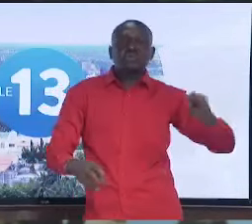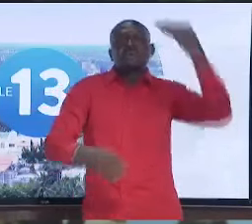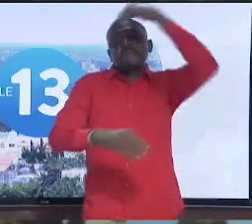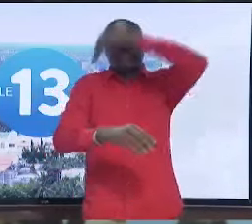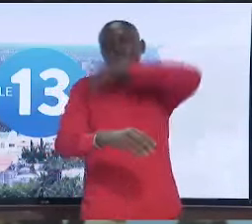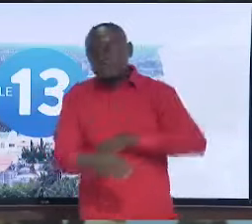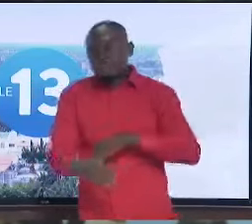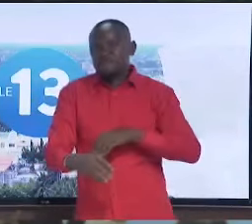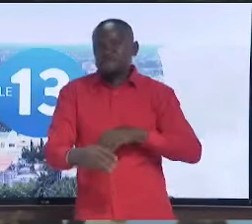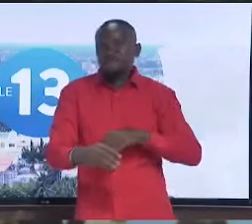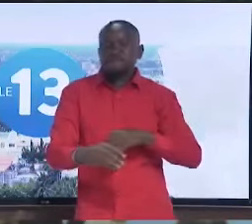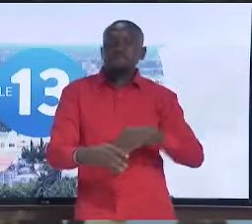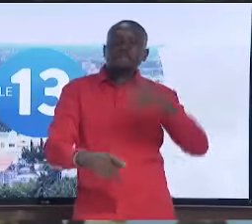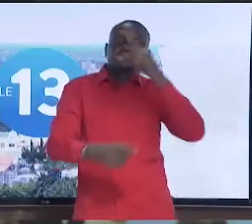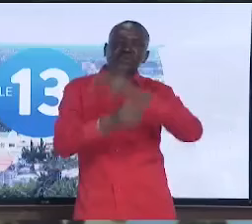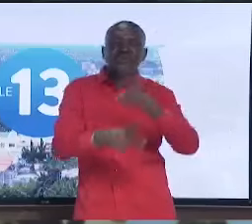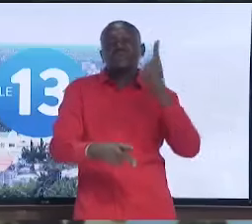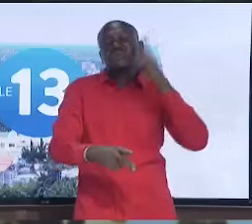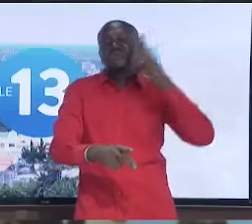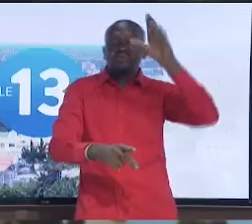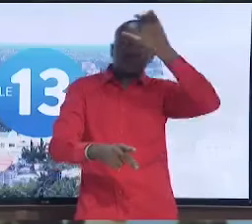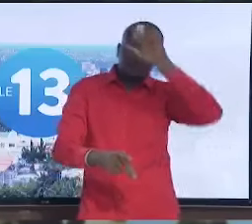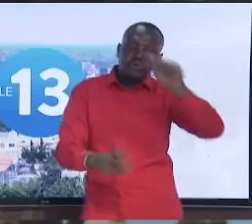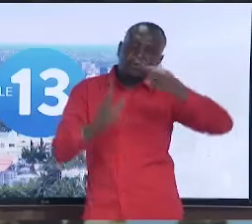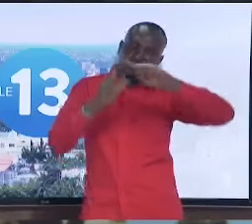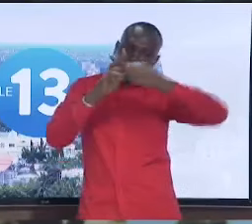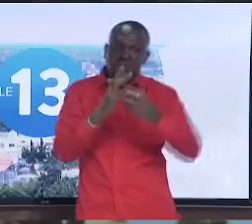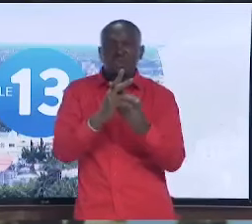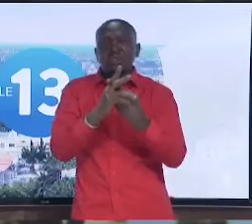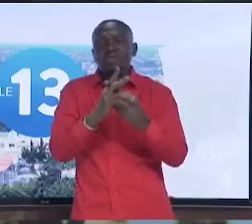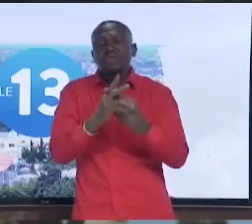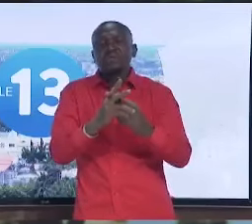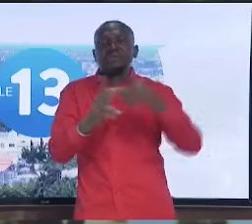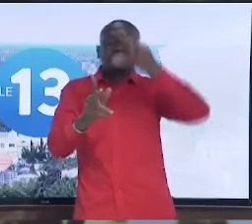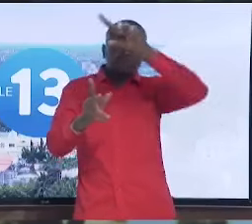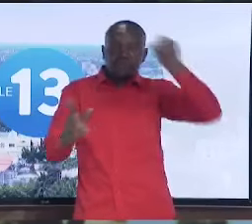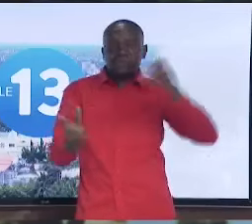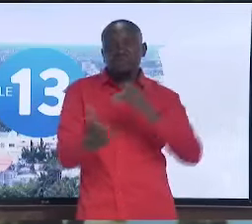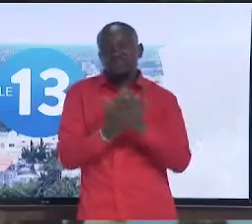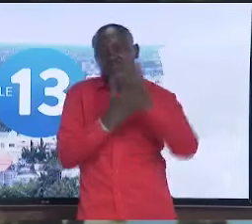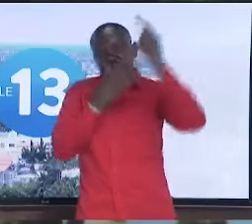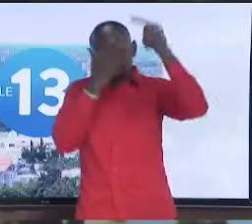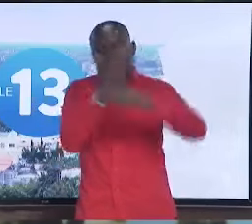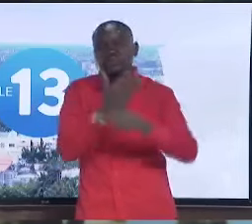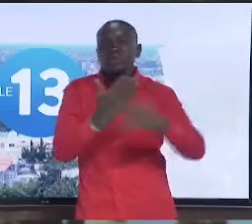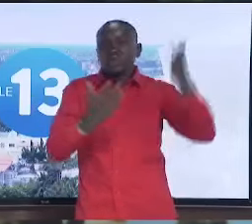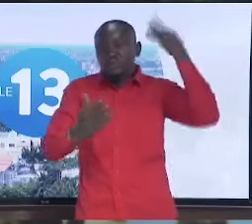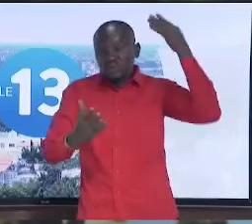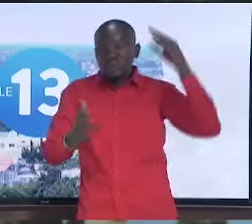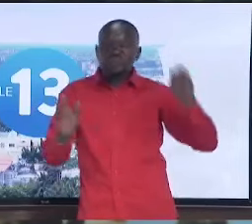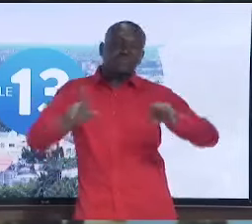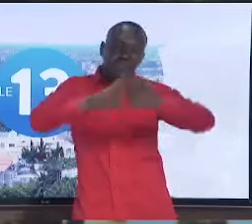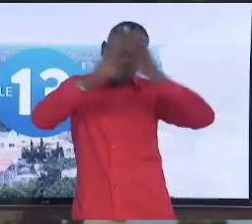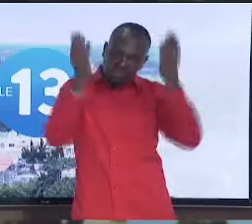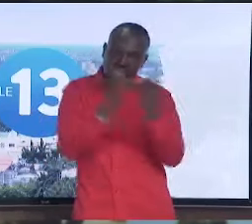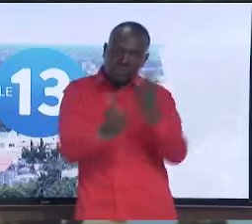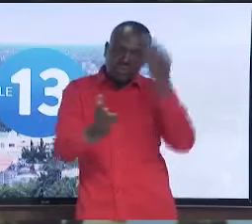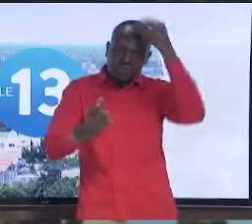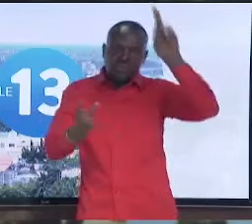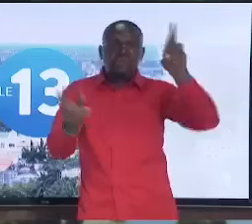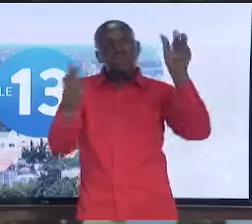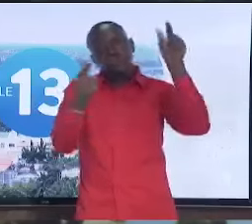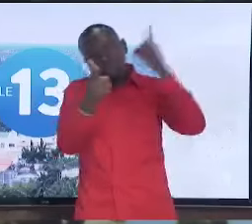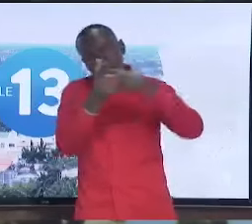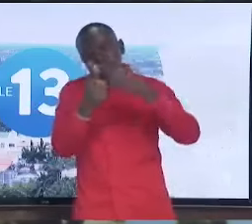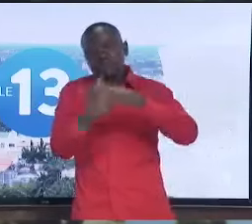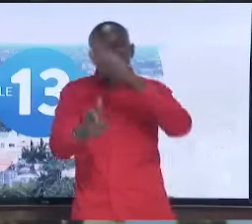de supplémentation en vitamine A a démarré le 20 juin dernier sur la cérémonie officielle de lancement par le premier responsable du